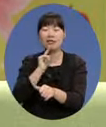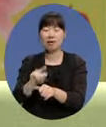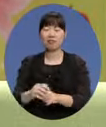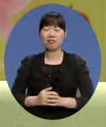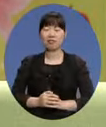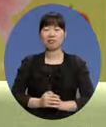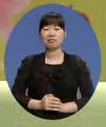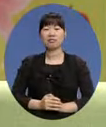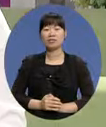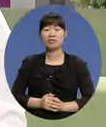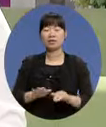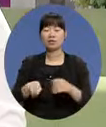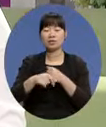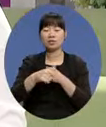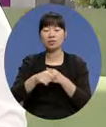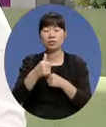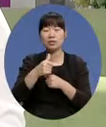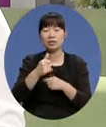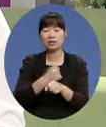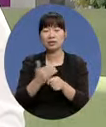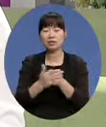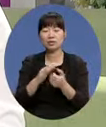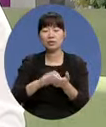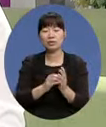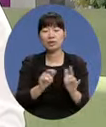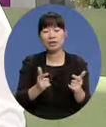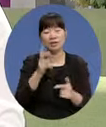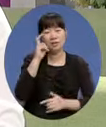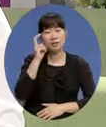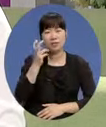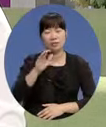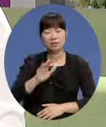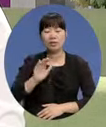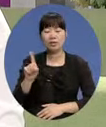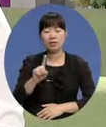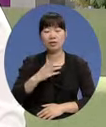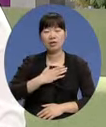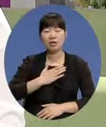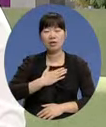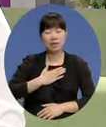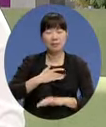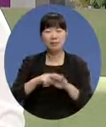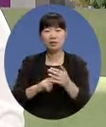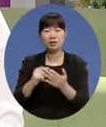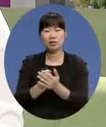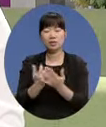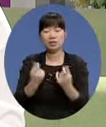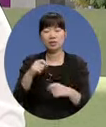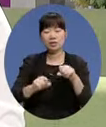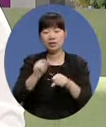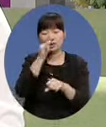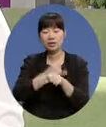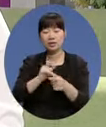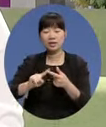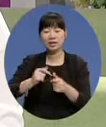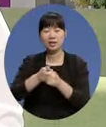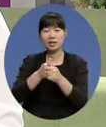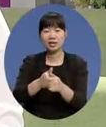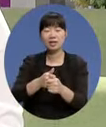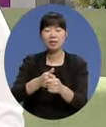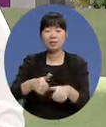직구준 녀석. 예. 초등학교 5학년이니까 그 정도까지는 아닐 것 같기도 한데 우선은 얘가 어떤 감정으로 그런 행동을 했었는지에 대해서 파악을 할